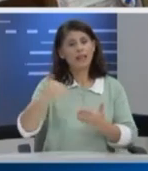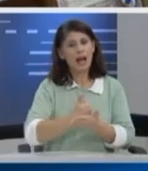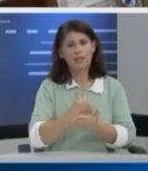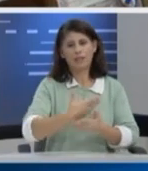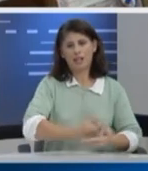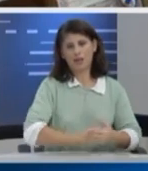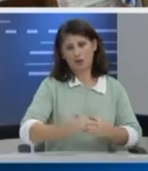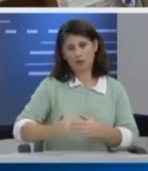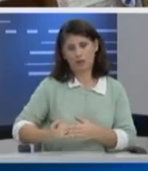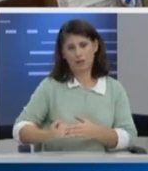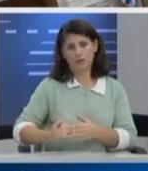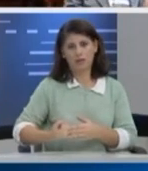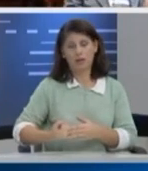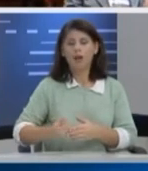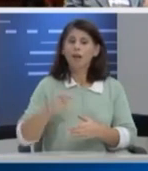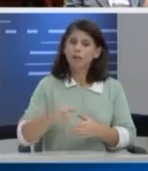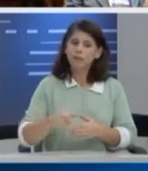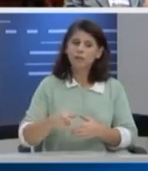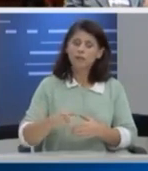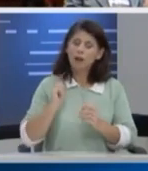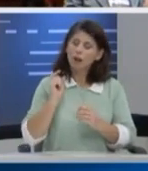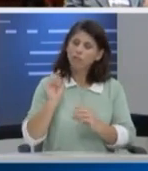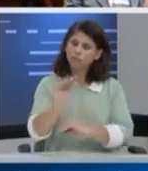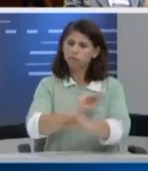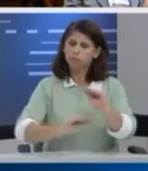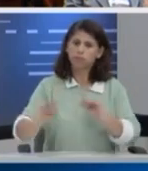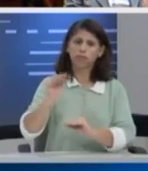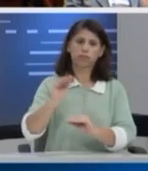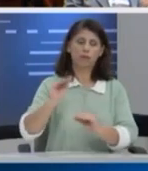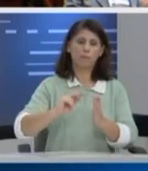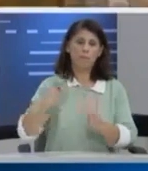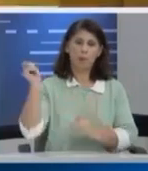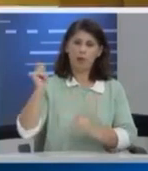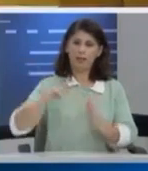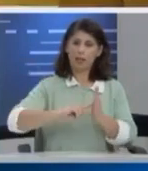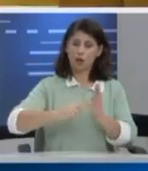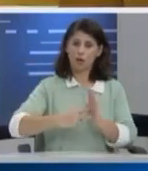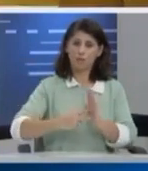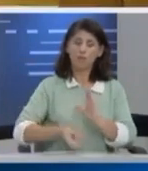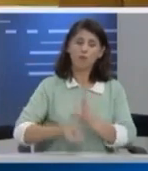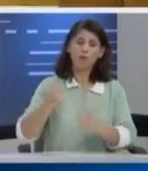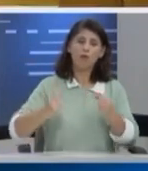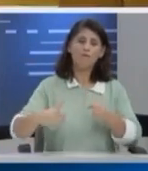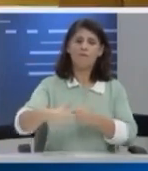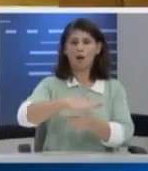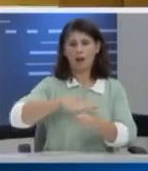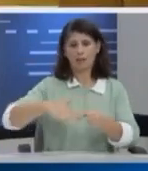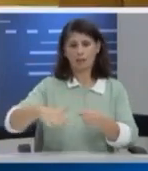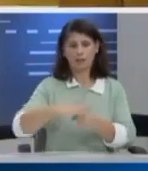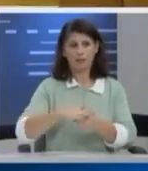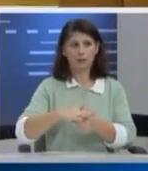άδικης λιτότητας και να ανασυγκροτηθεί η ελληνική οικονομία σε νέες στέρεες βάσεις.